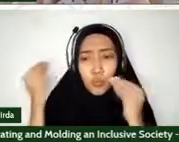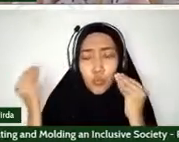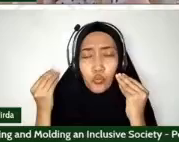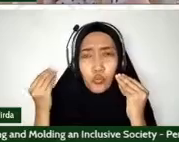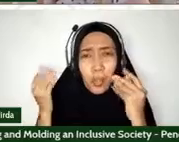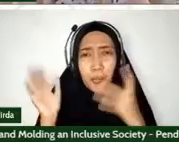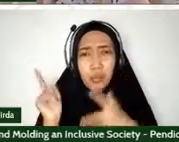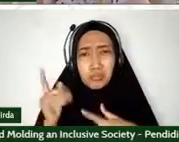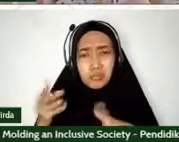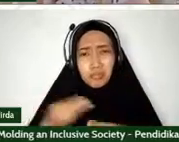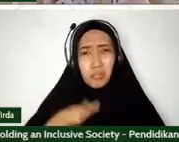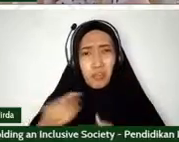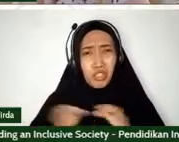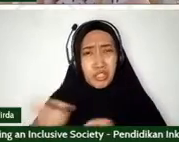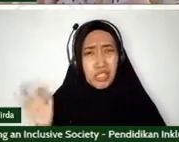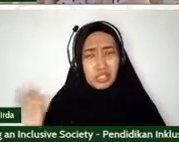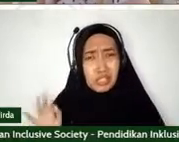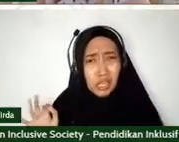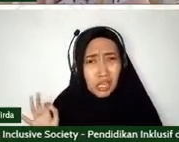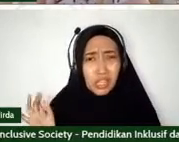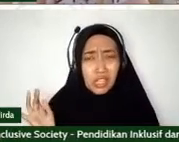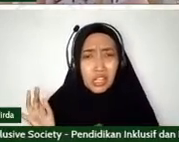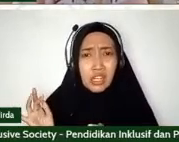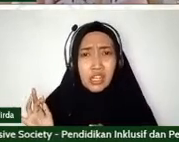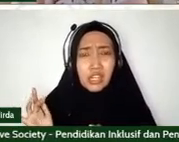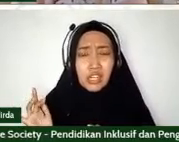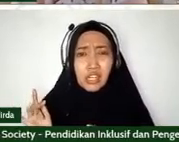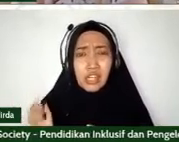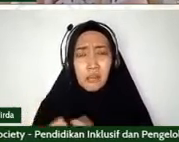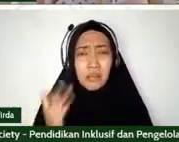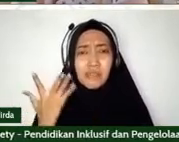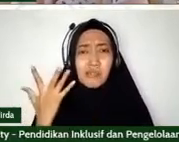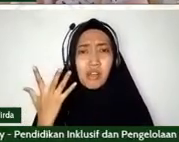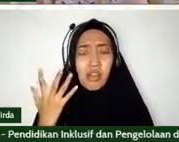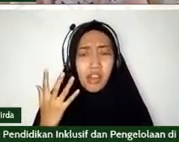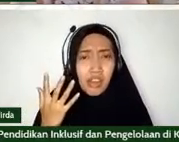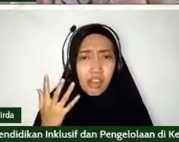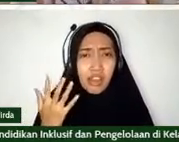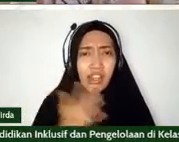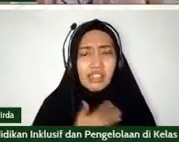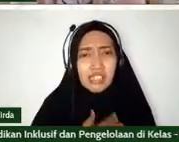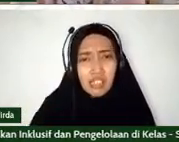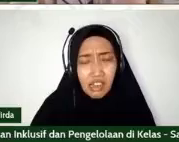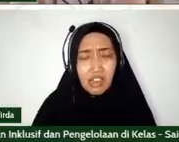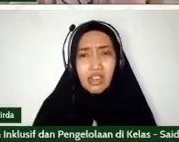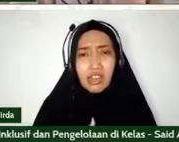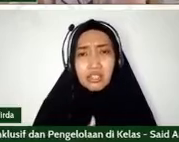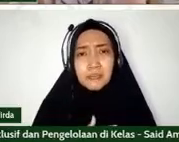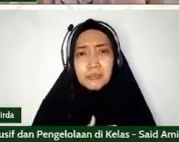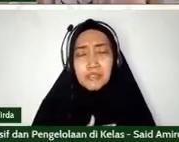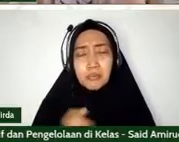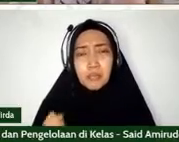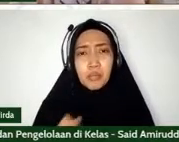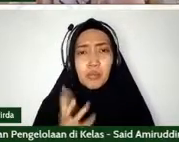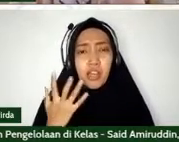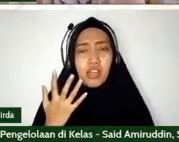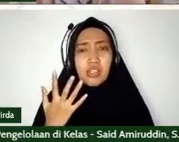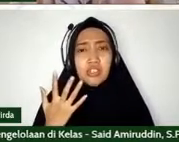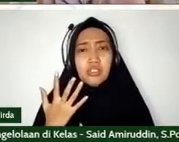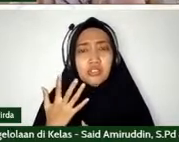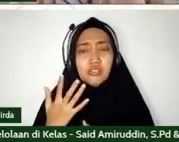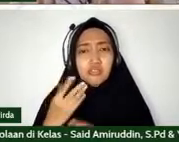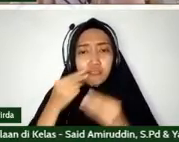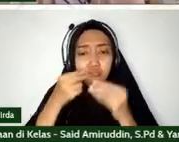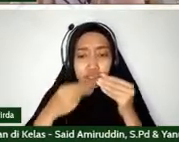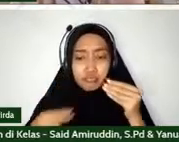saya tidak mendapatkan fasilitas gitu kan, nanti perkembangannya juga kasihan juga itu kan, perkembangannya tidak bisa terukur dengan